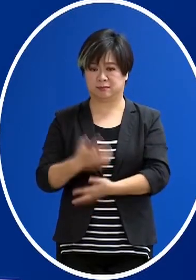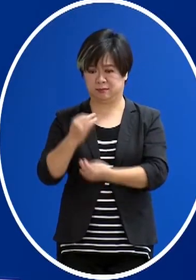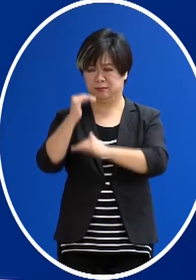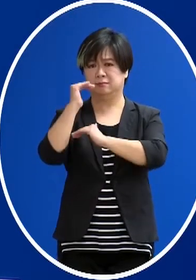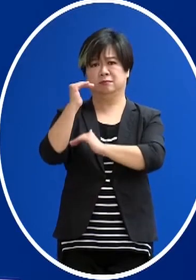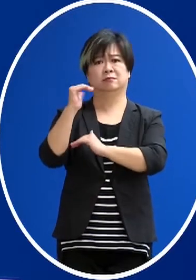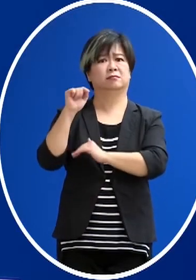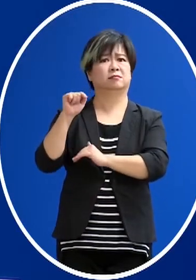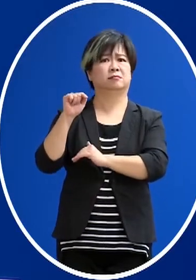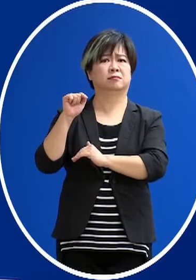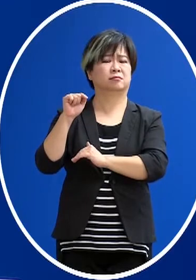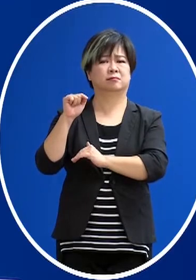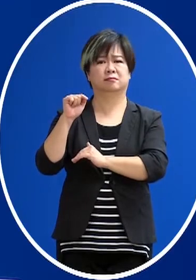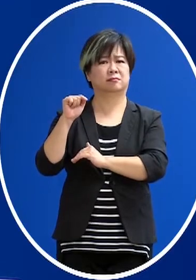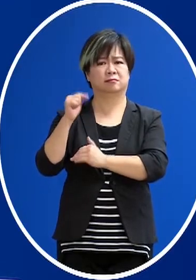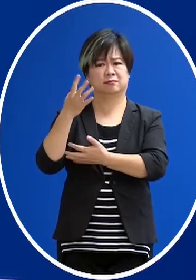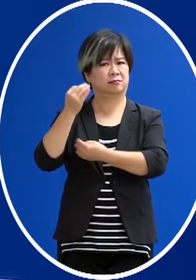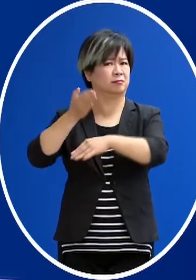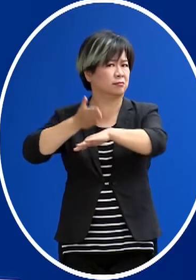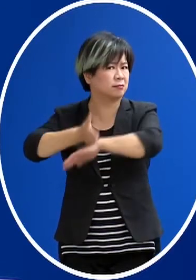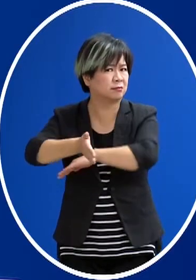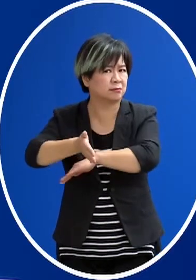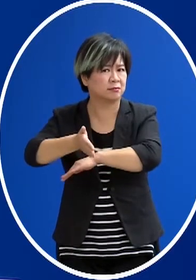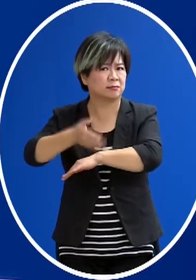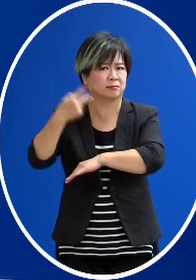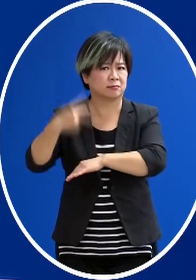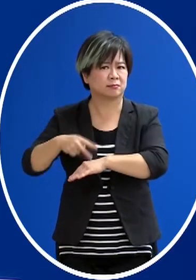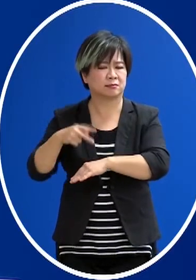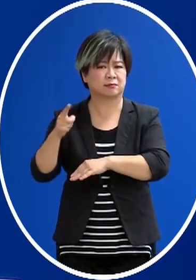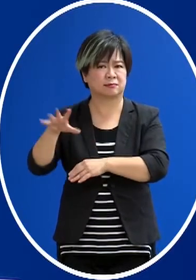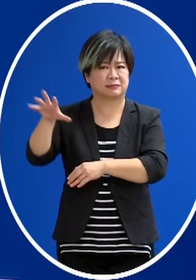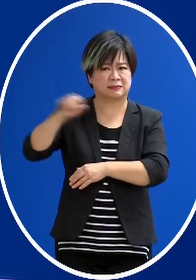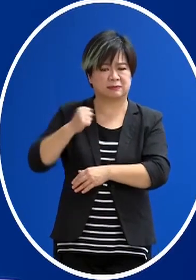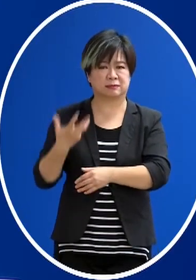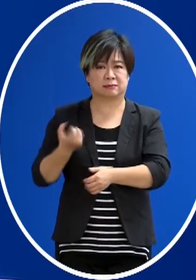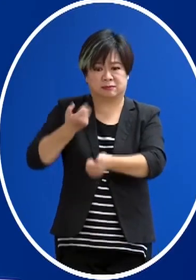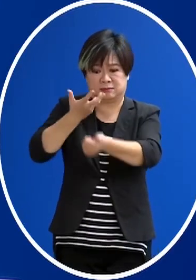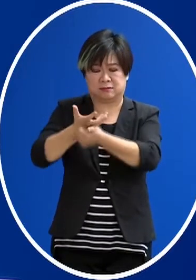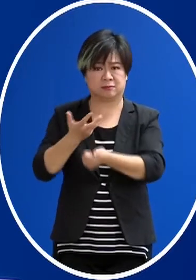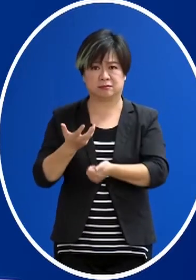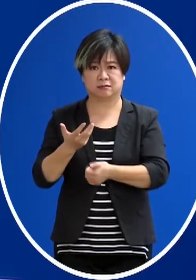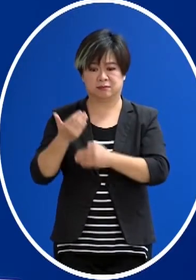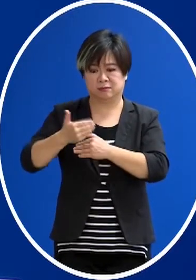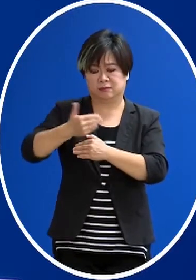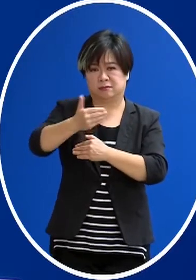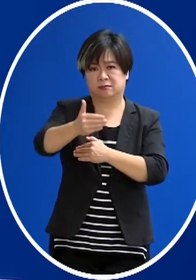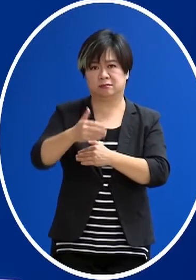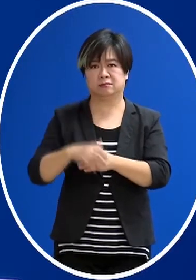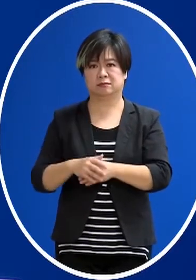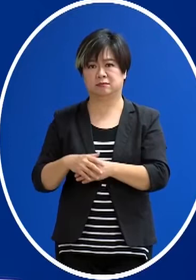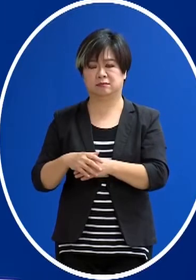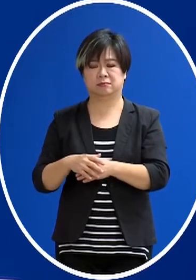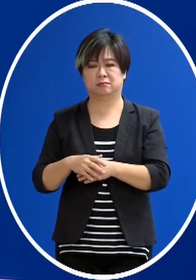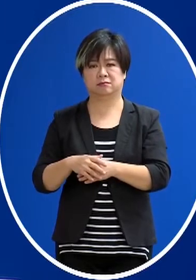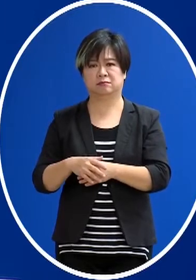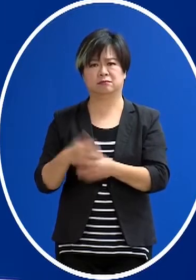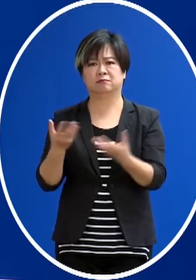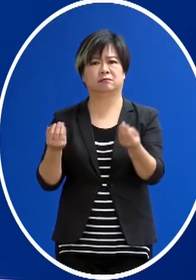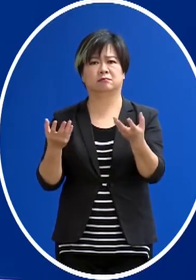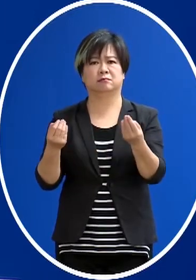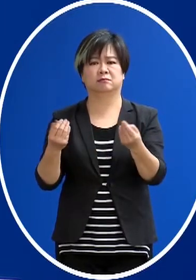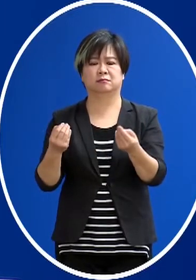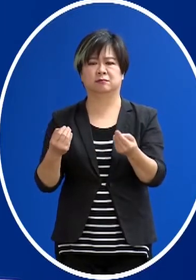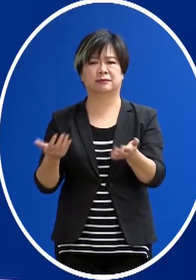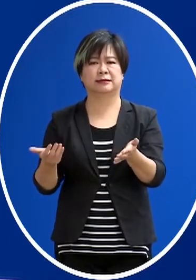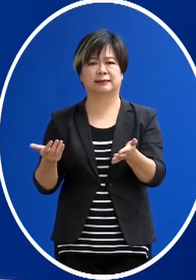有效期限了，所以当然到了那个期限，他没有再继续拿到后续的延伸这个授权的期限，那就当然就